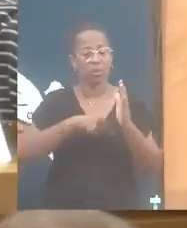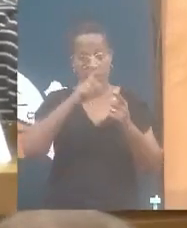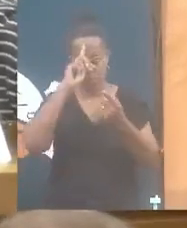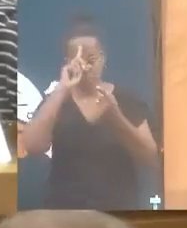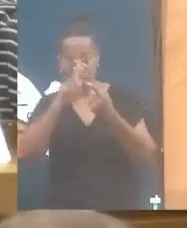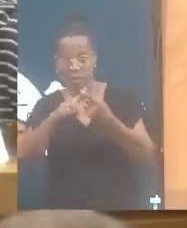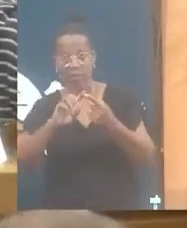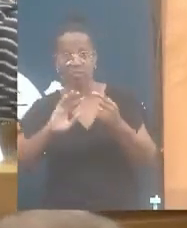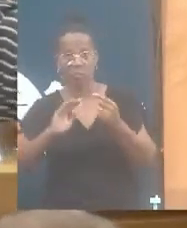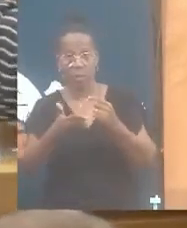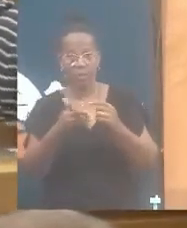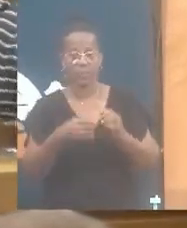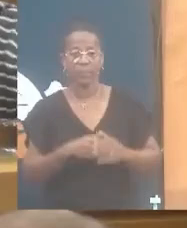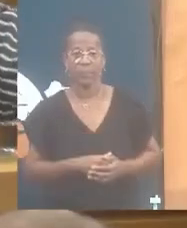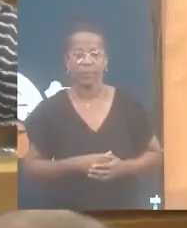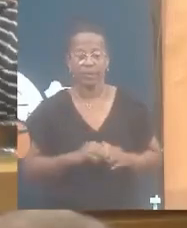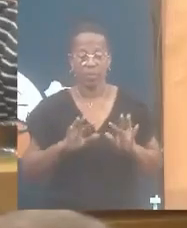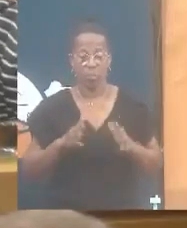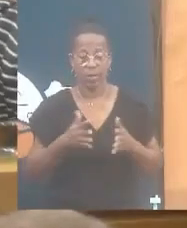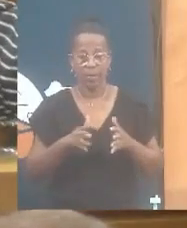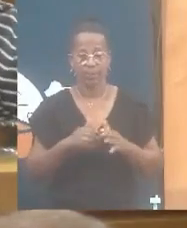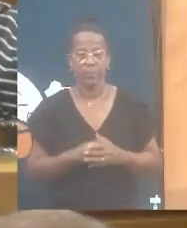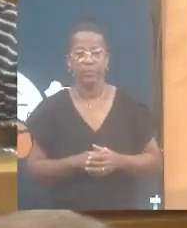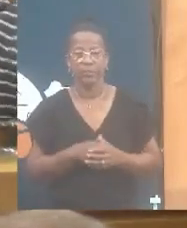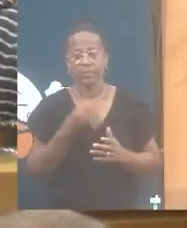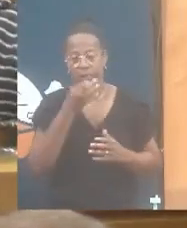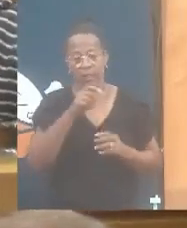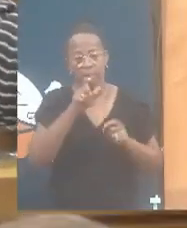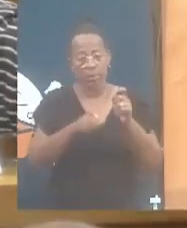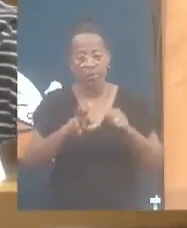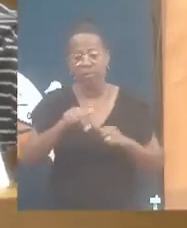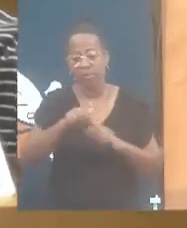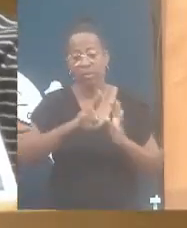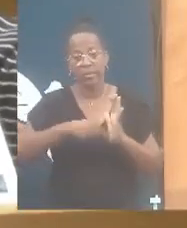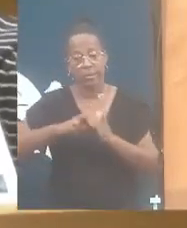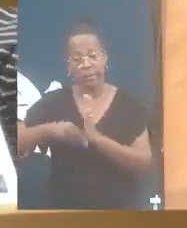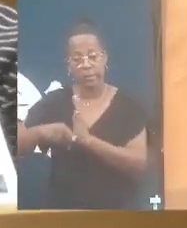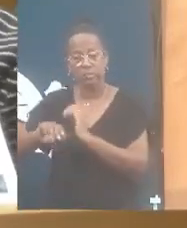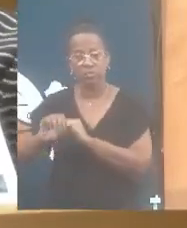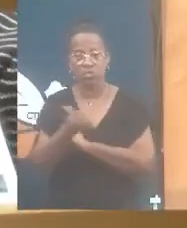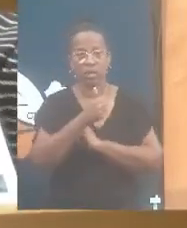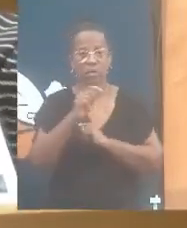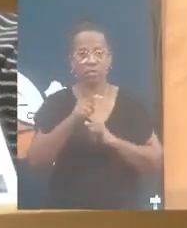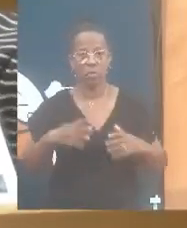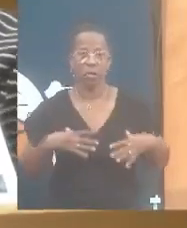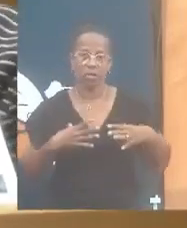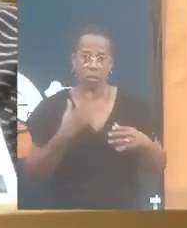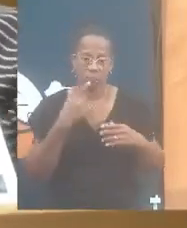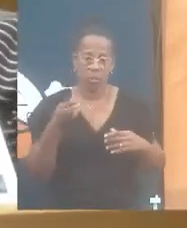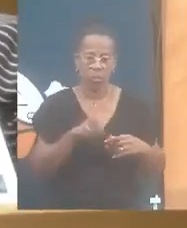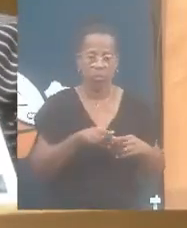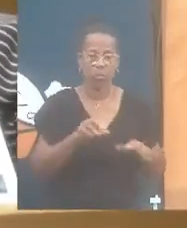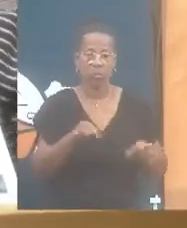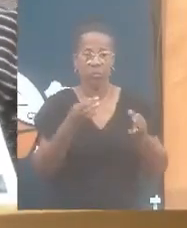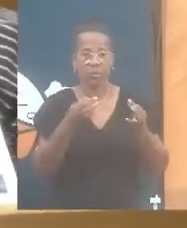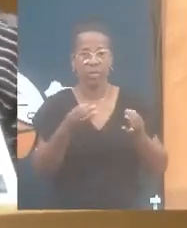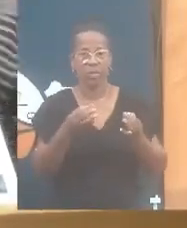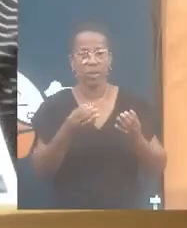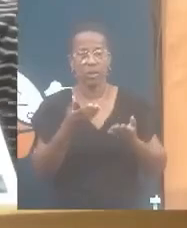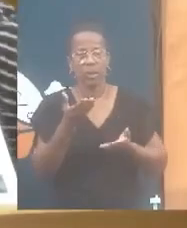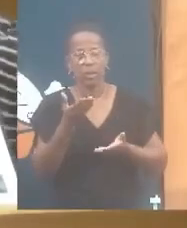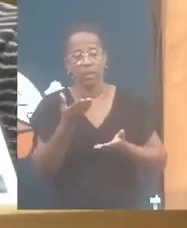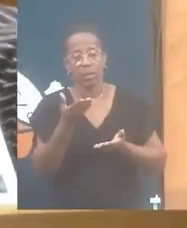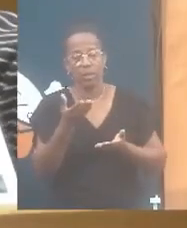moyens. Autrement dit, les signataires devraient prendre chacun des engagements pour revenir à une situation d'équilibre. C'est ce qui est